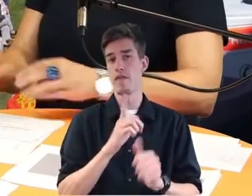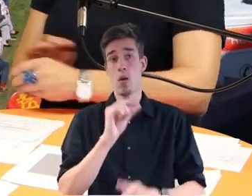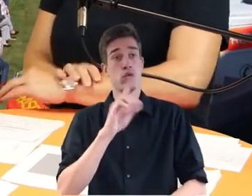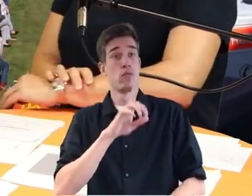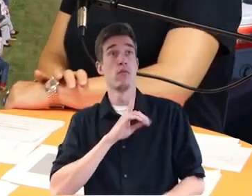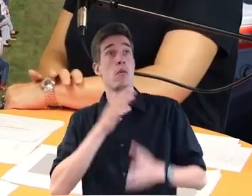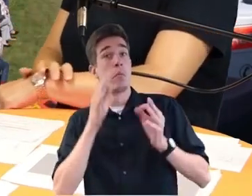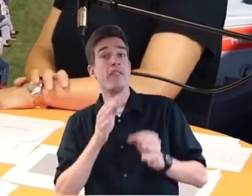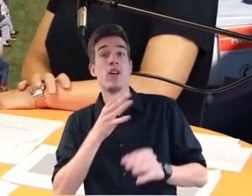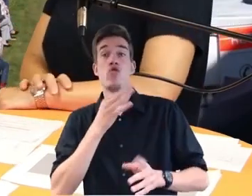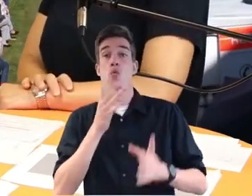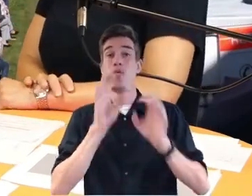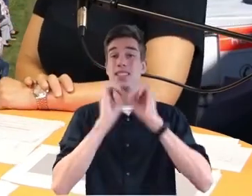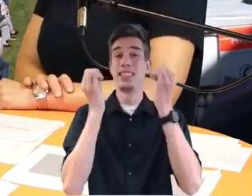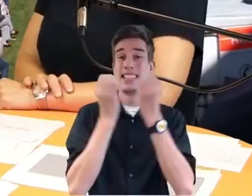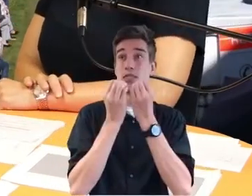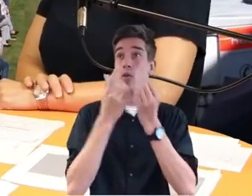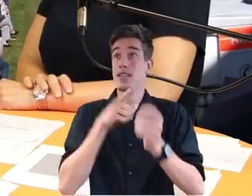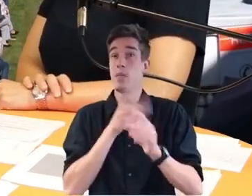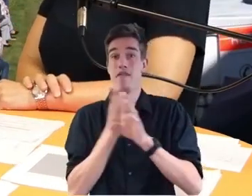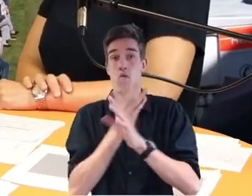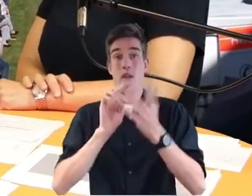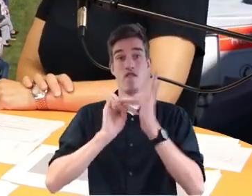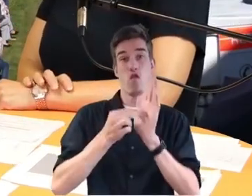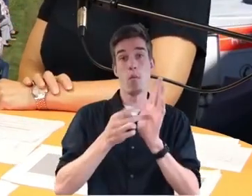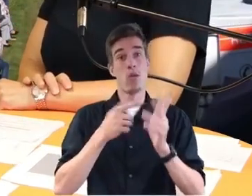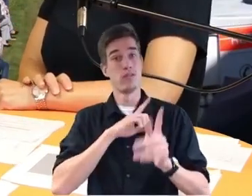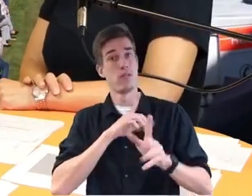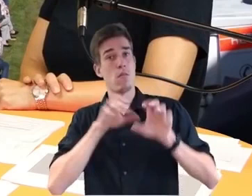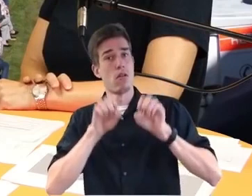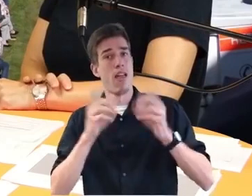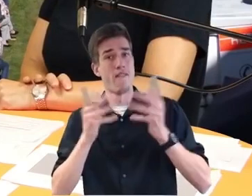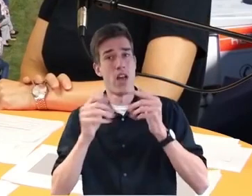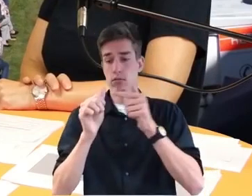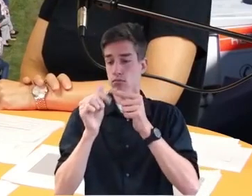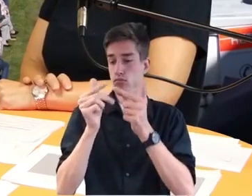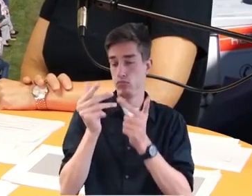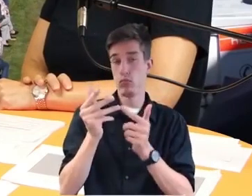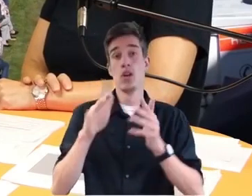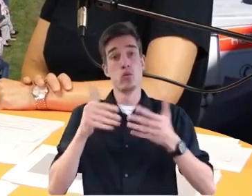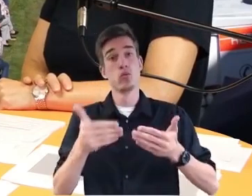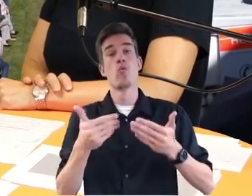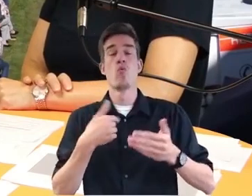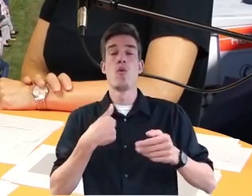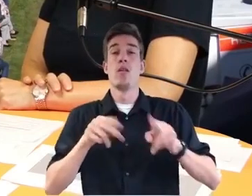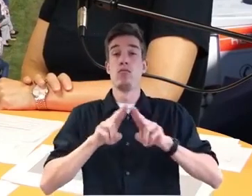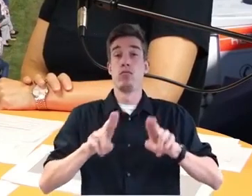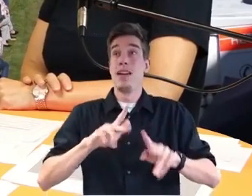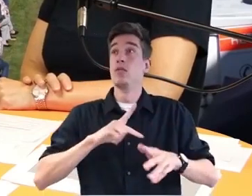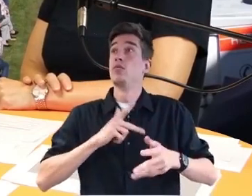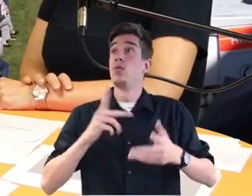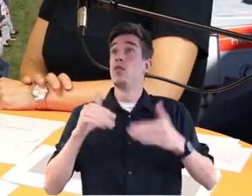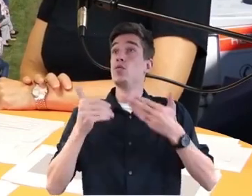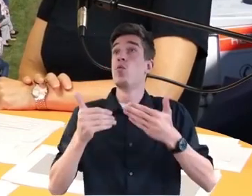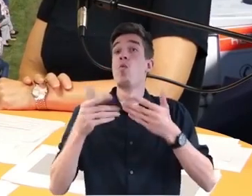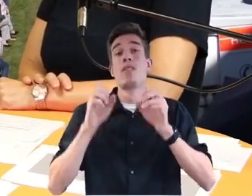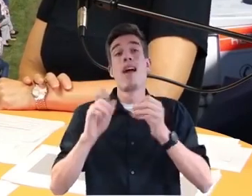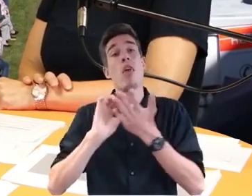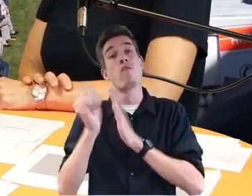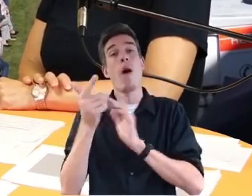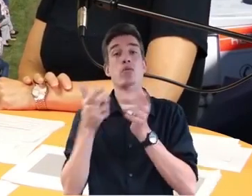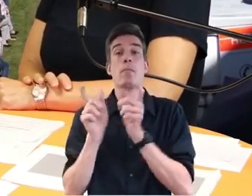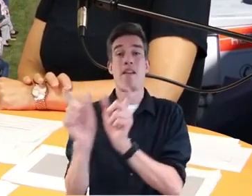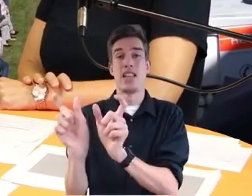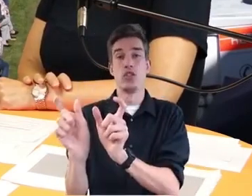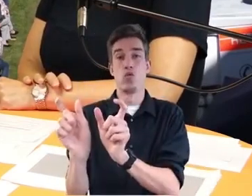mich auf verschiedene Notsituationen vorbereiten, was kann ich im Vorfeld tun. Zum einen vielleicht auch, damit diese Situation gar nicht erst eintritt. Ein